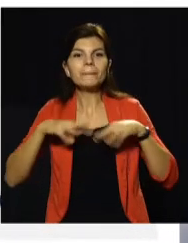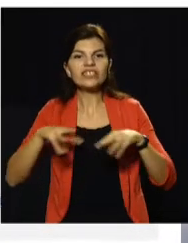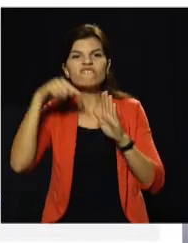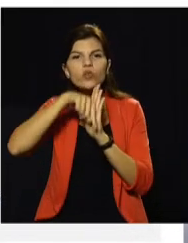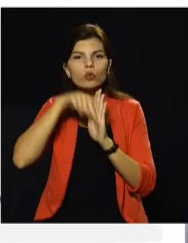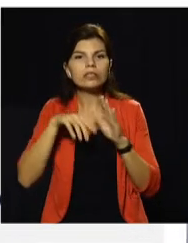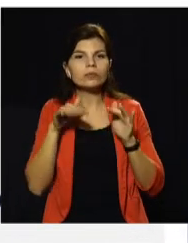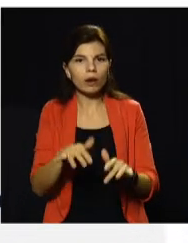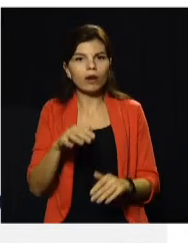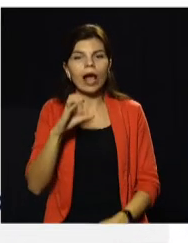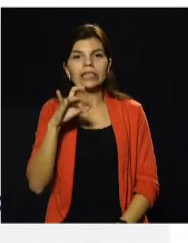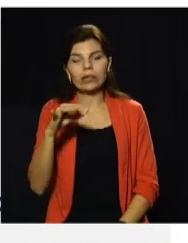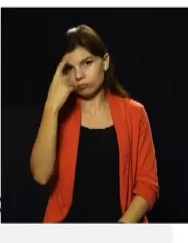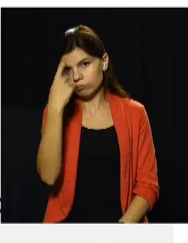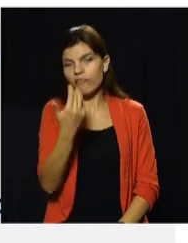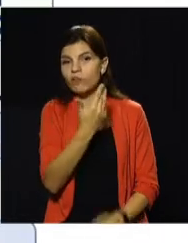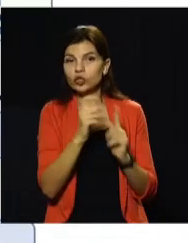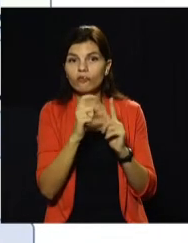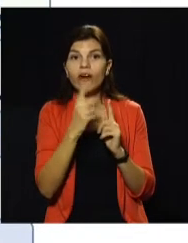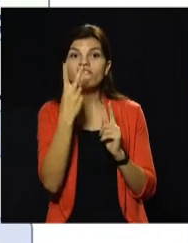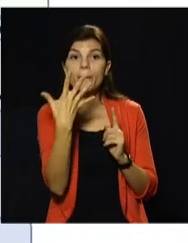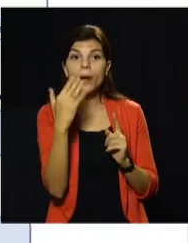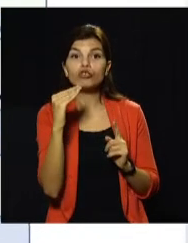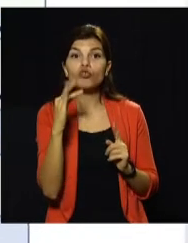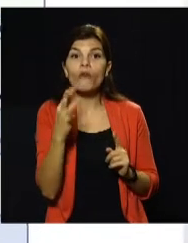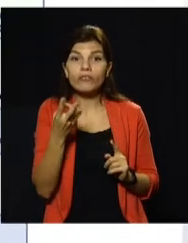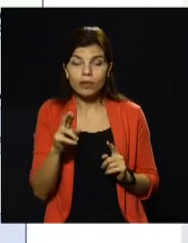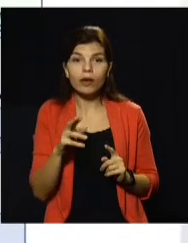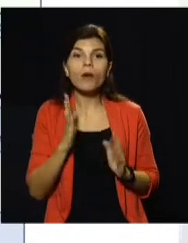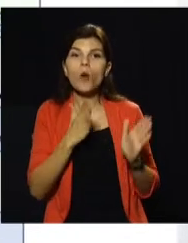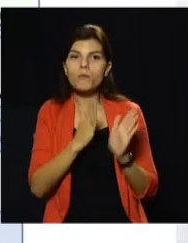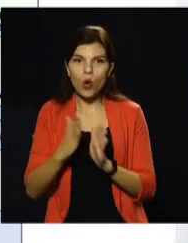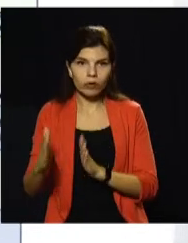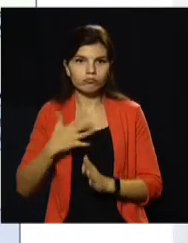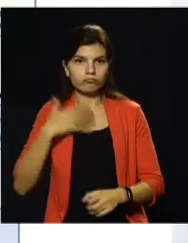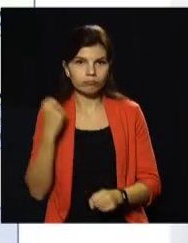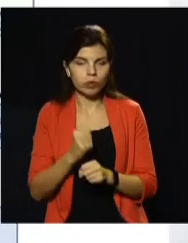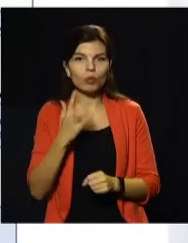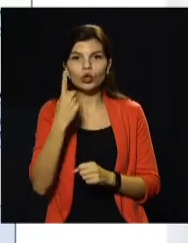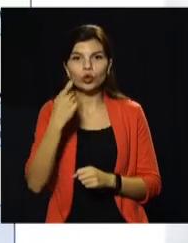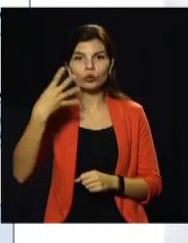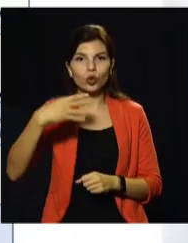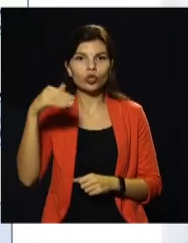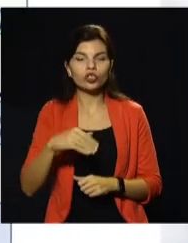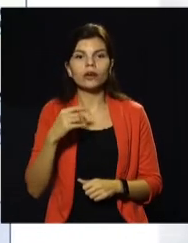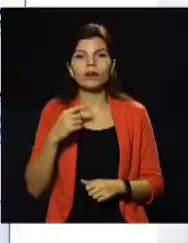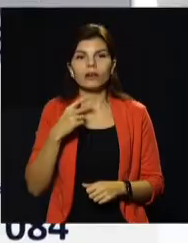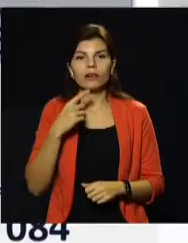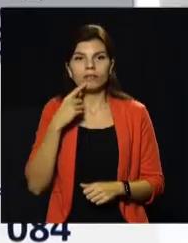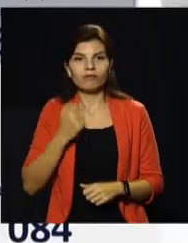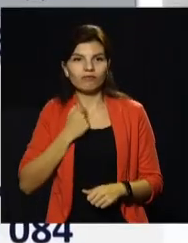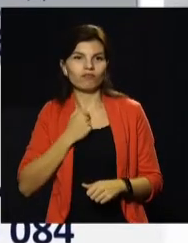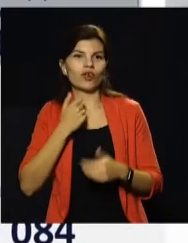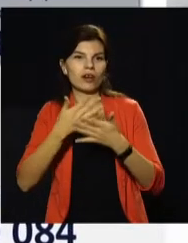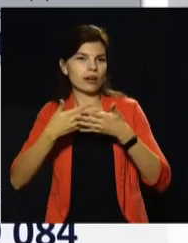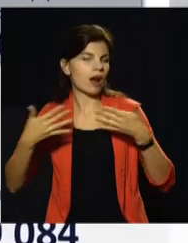внутрішніх справ Сергій Яровий. За його словами, 25 жовтня порядок забезпечуватимуть майже 140 тисяч правоохоронців та